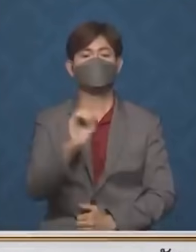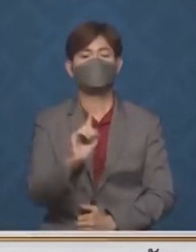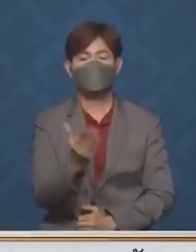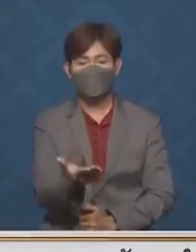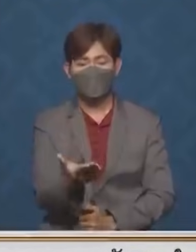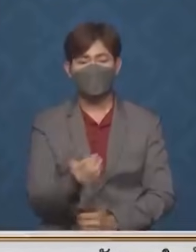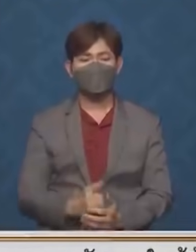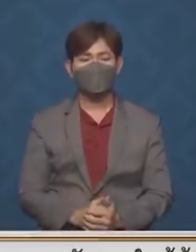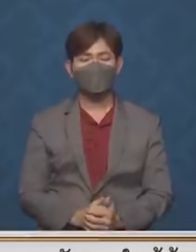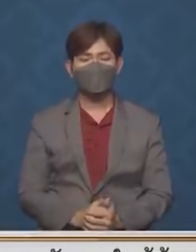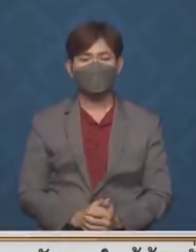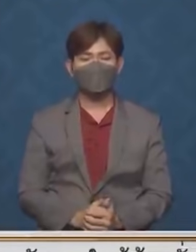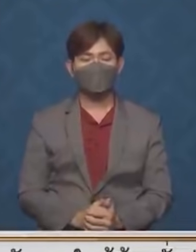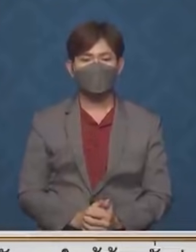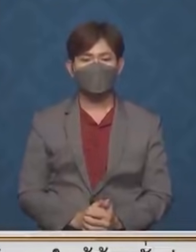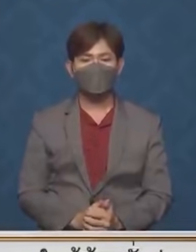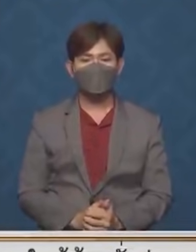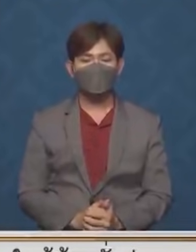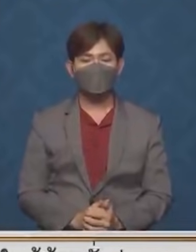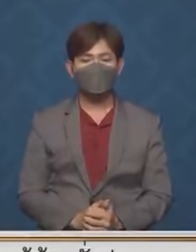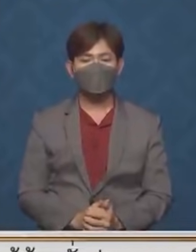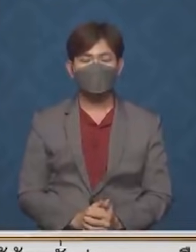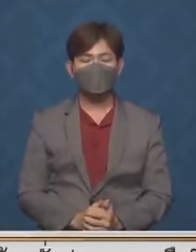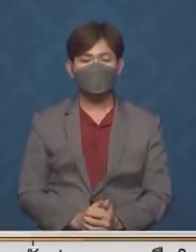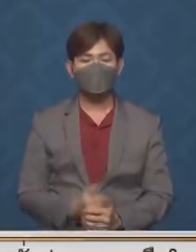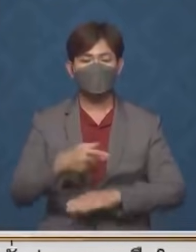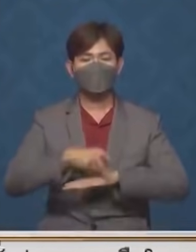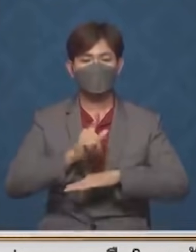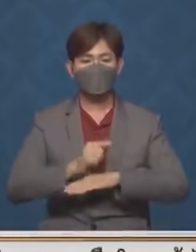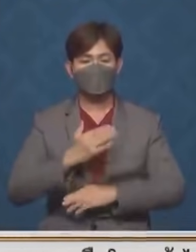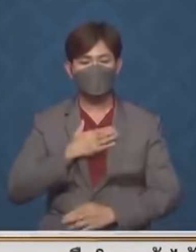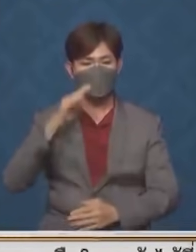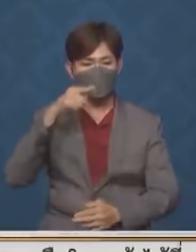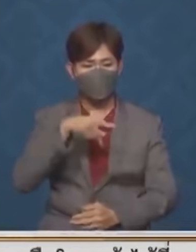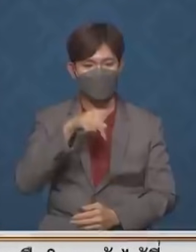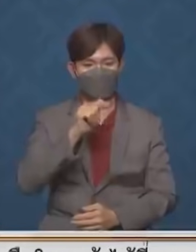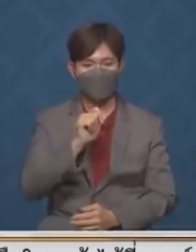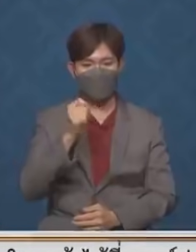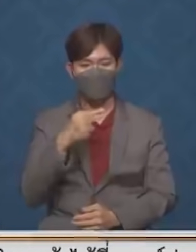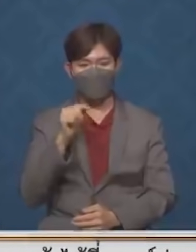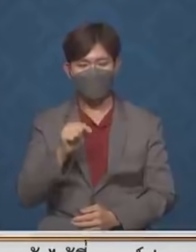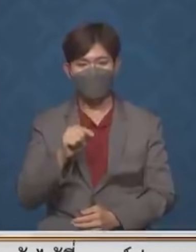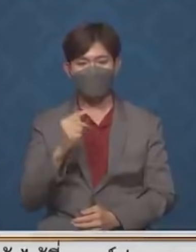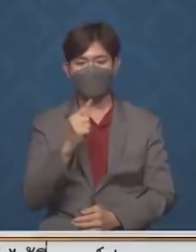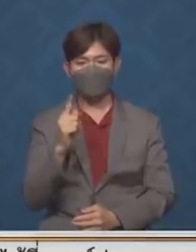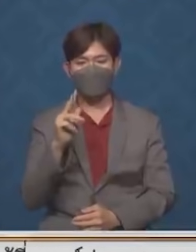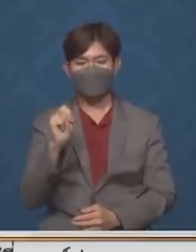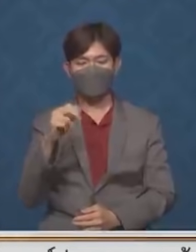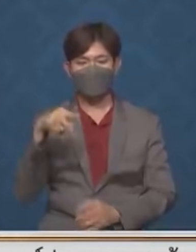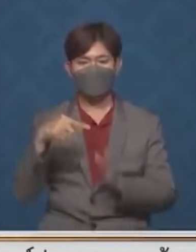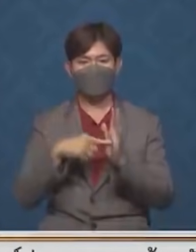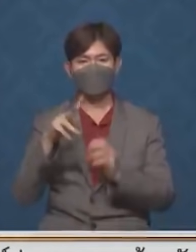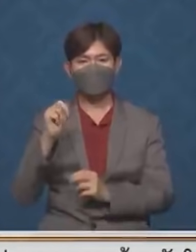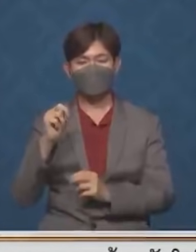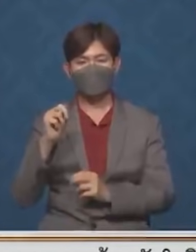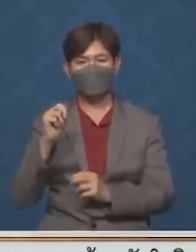านจันทบุรีนะเชิญครับ ครับท่านประธานครับผมพันธุ์ตรวจโทธนภัทรกิติวงศ์ครับสมาชิกสภาผู้แทนราษฎรจันทบุรี